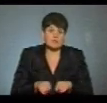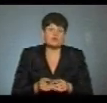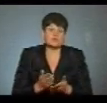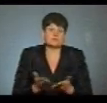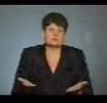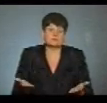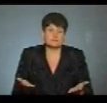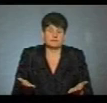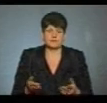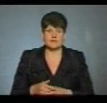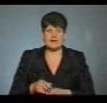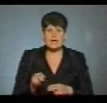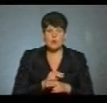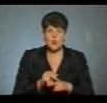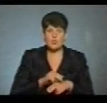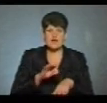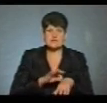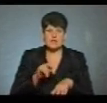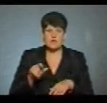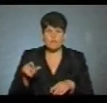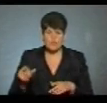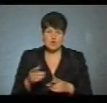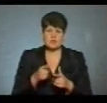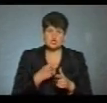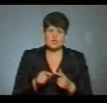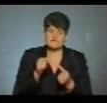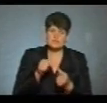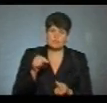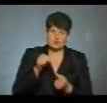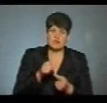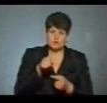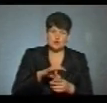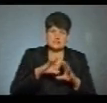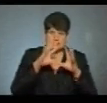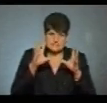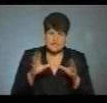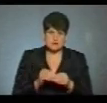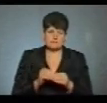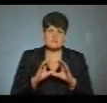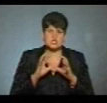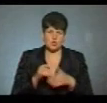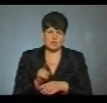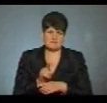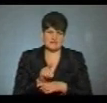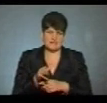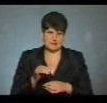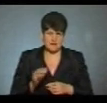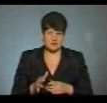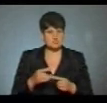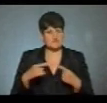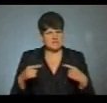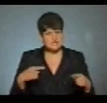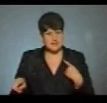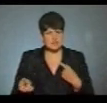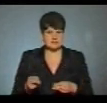сталося. Лікування хворих на коронавірус, чи відповідає воно загалом міжнародним стандартам, чи відрізняється від лікування в інших